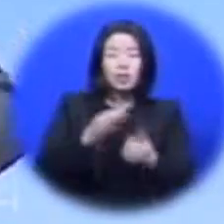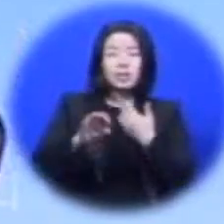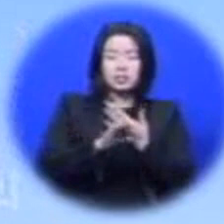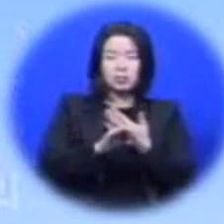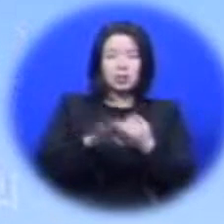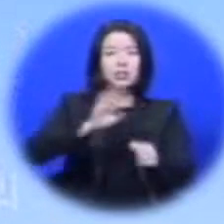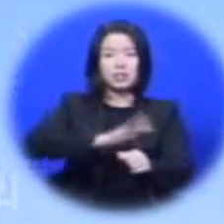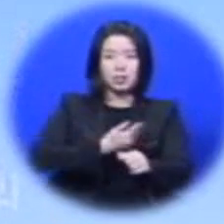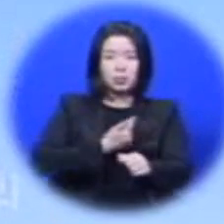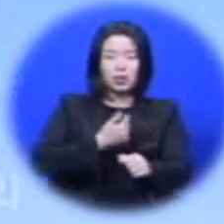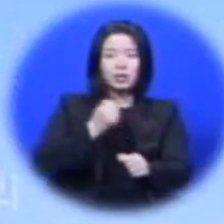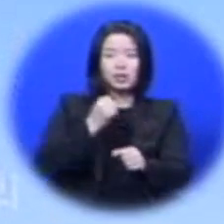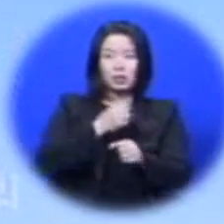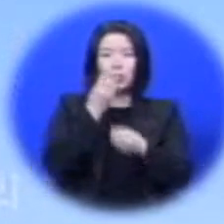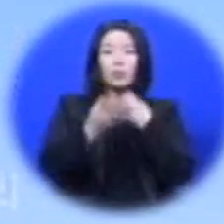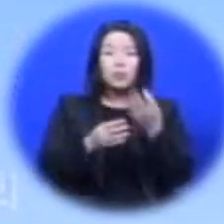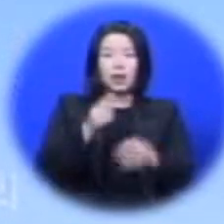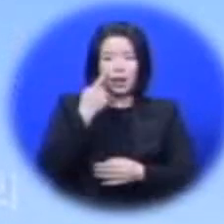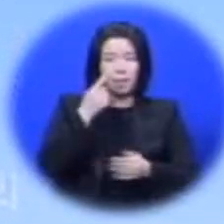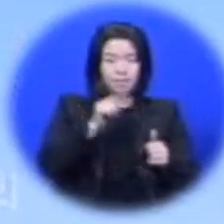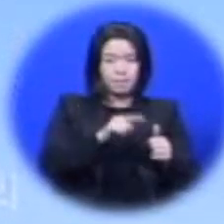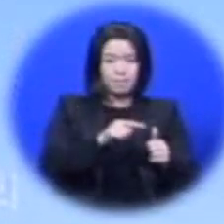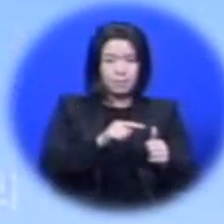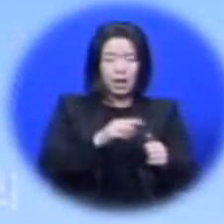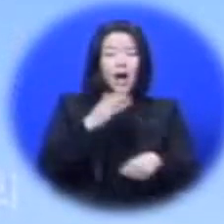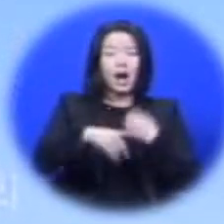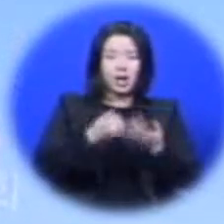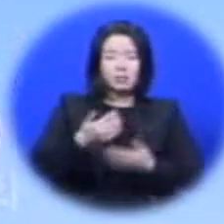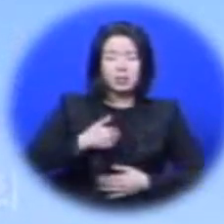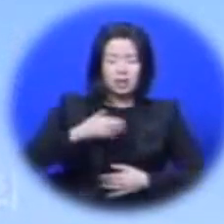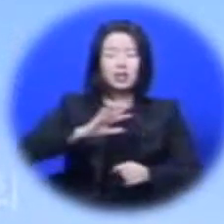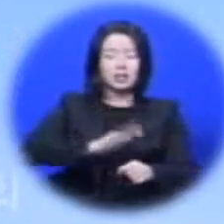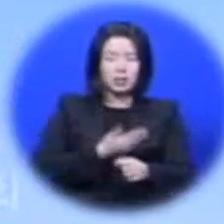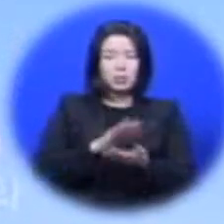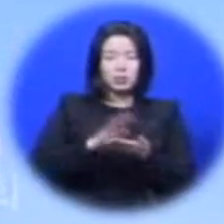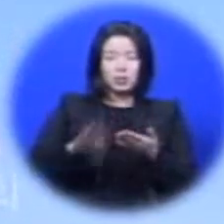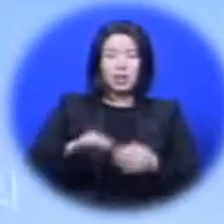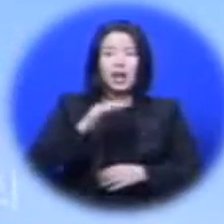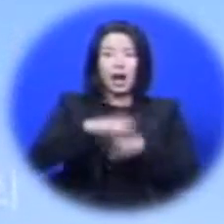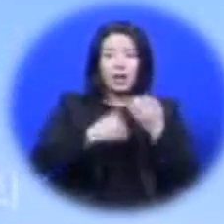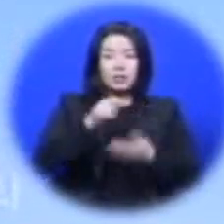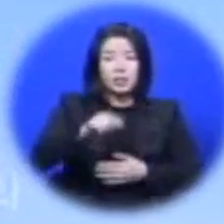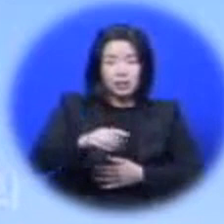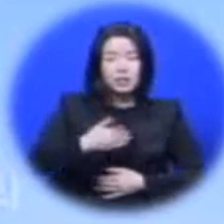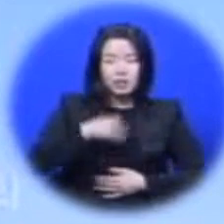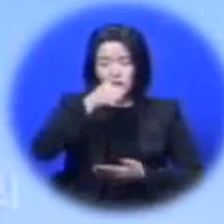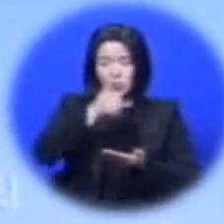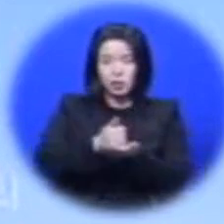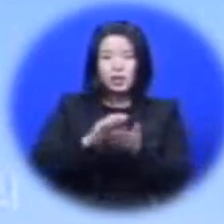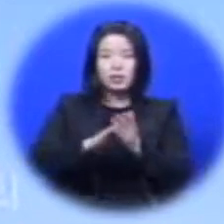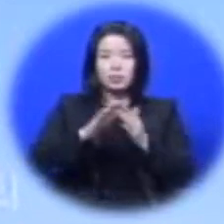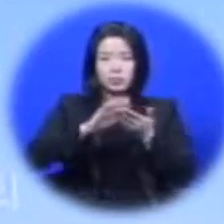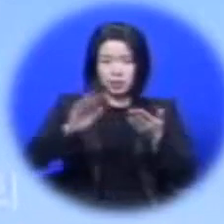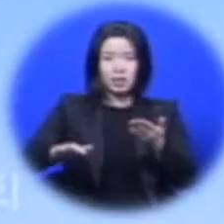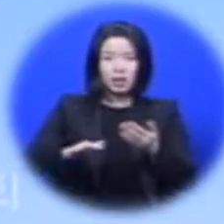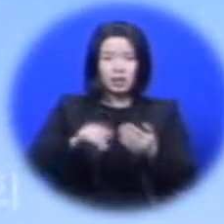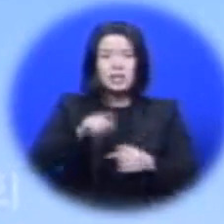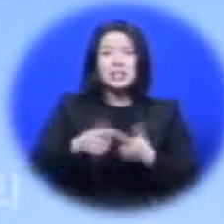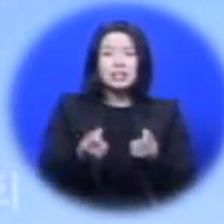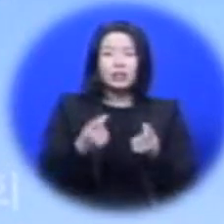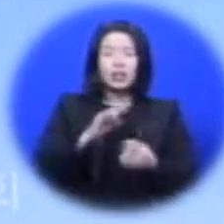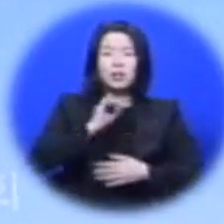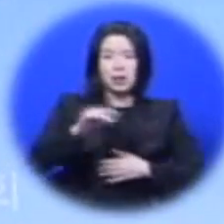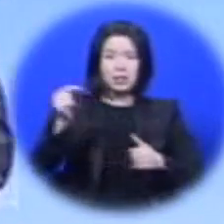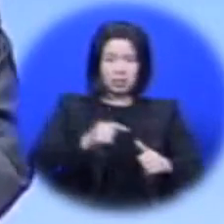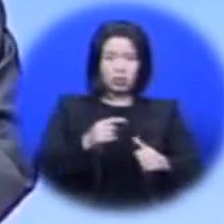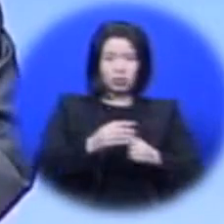잘못했다고 고백해라. 하나님 제가 잘못했습니다. 하나님 이것이 저의 죄입니다. 그렇게만 하라는 거예요.